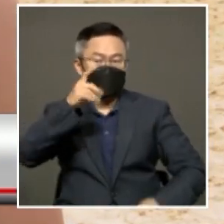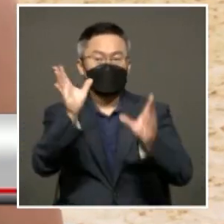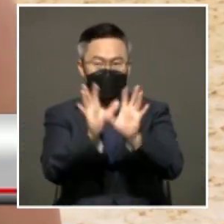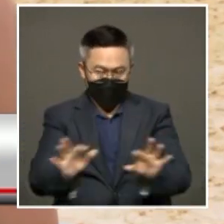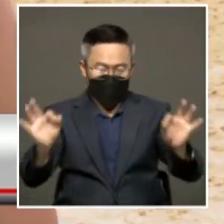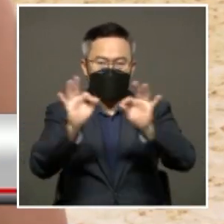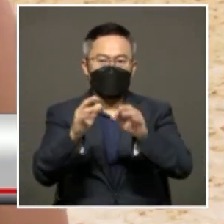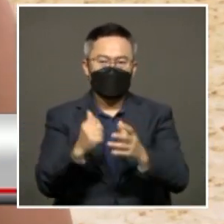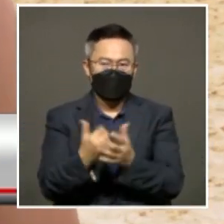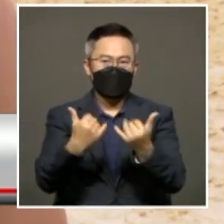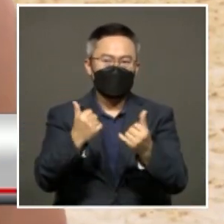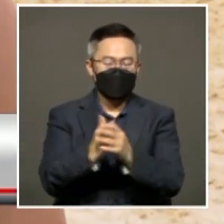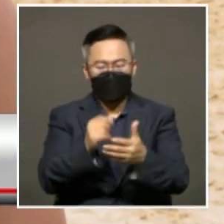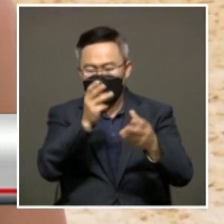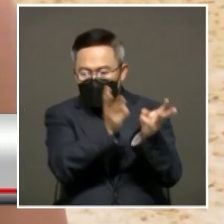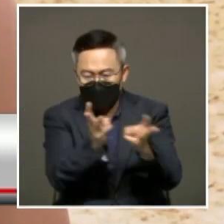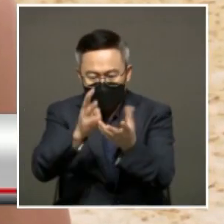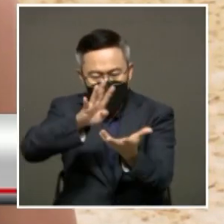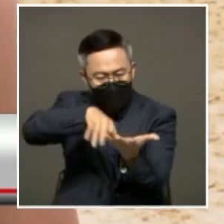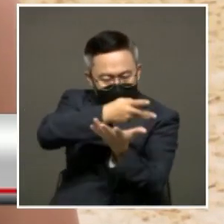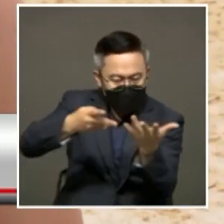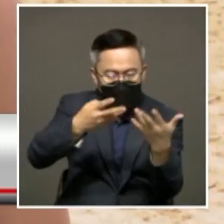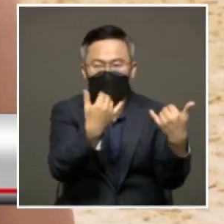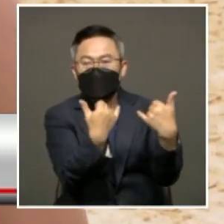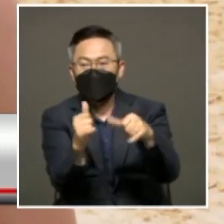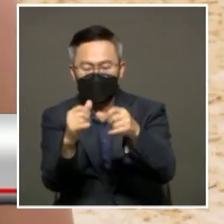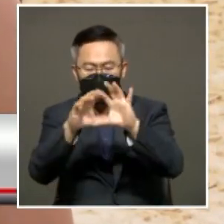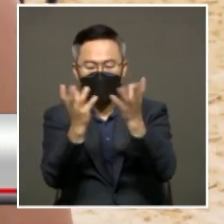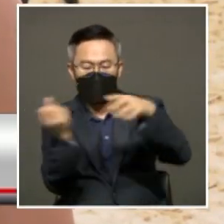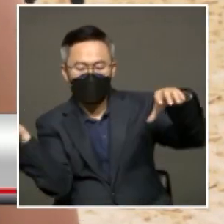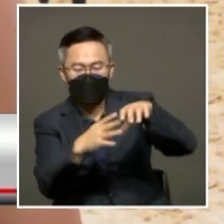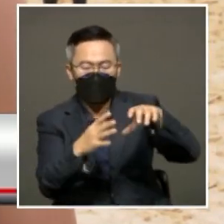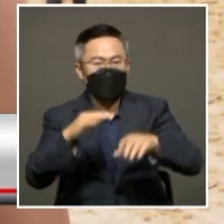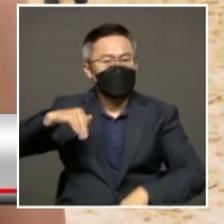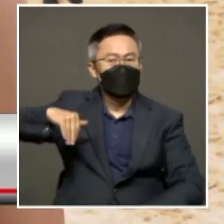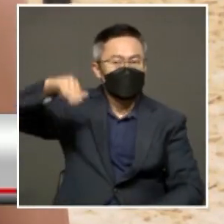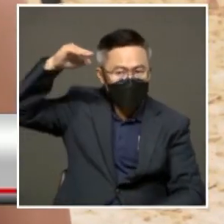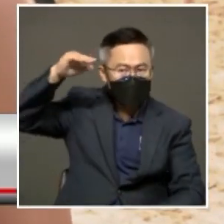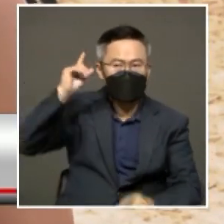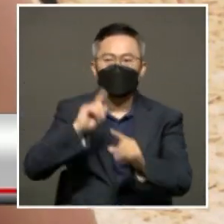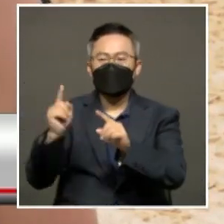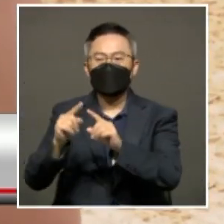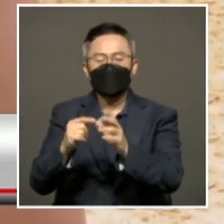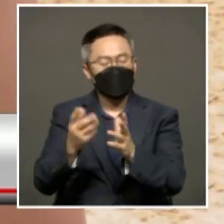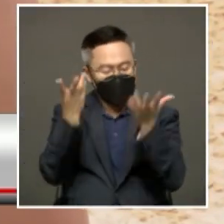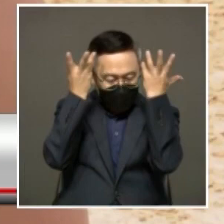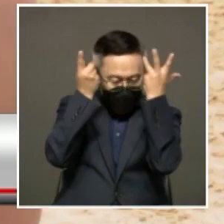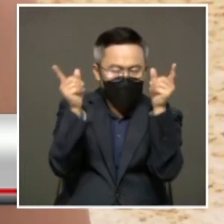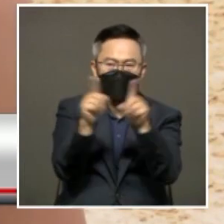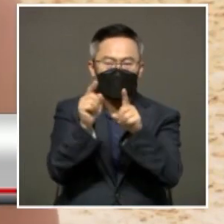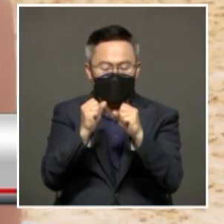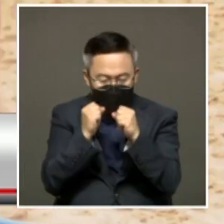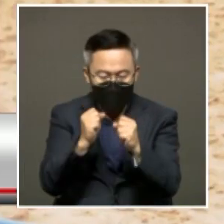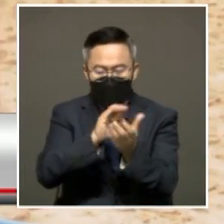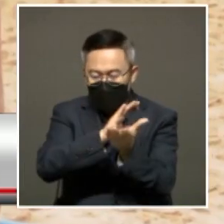การเล่นต่างๆค่ะมันกดดันไปหมดซึ่งเราต้องพยายามปรับตัวแล้วก็ทำให้มันพยายามเข้ากับ